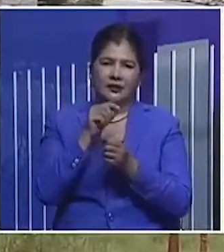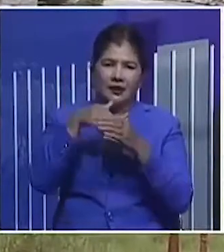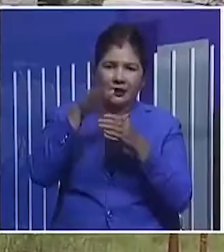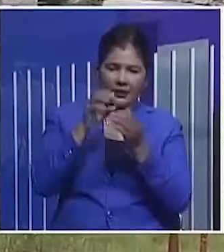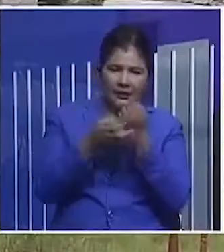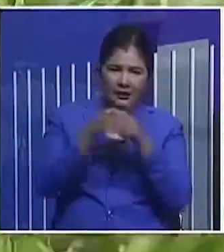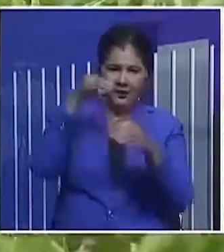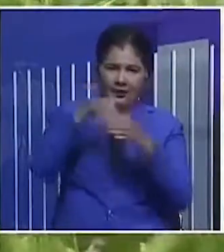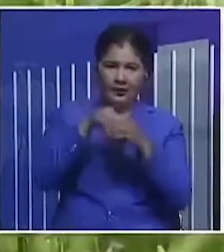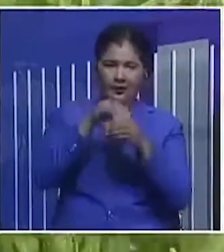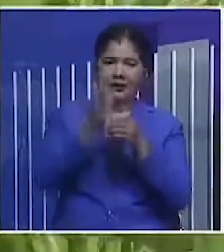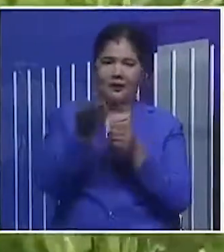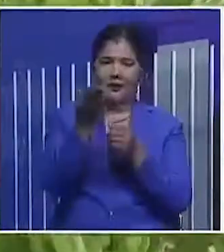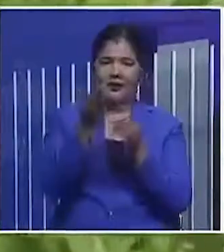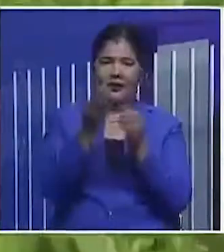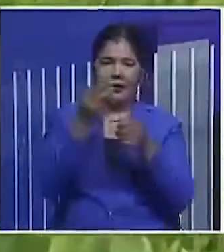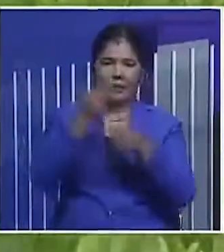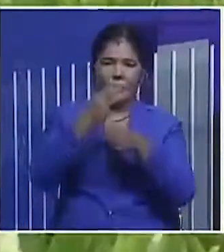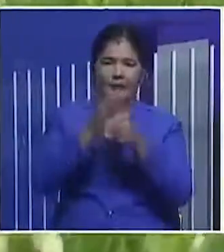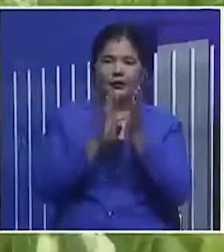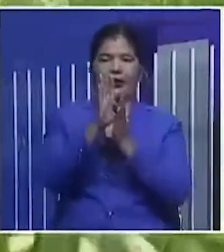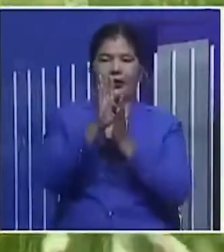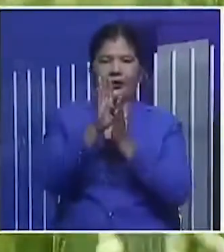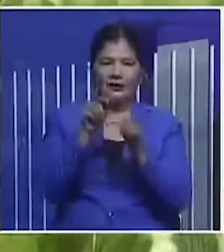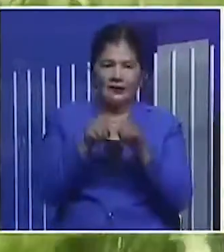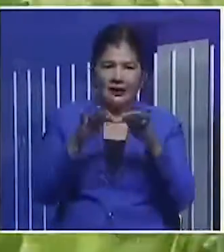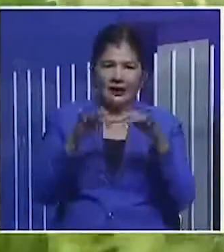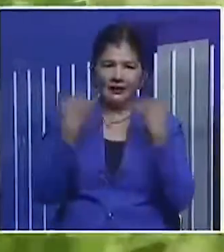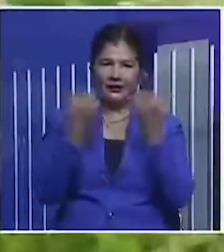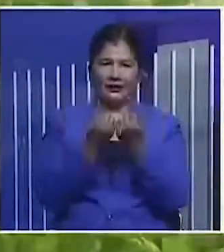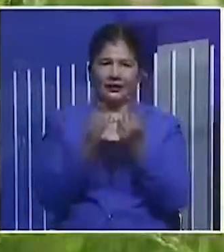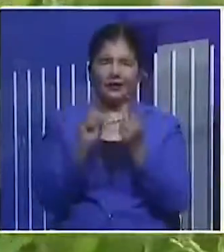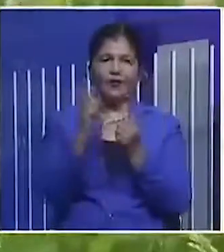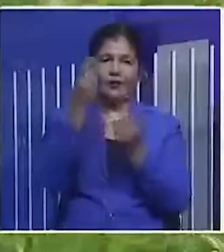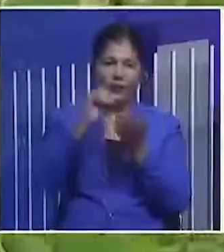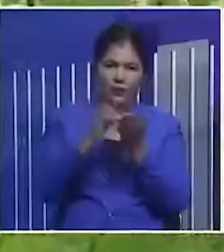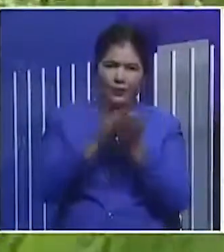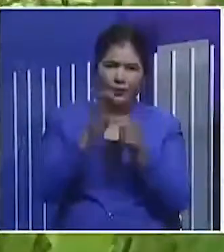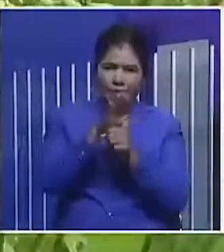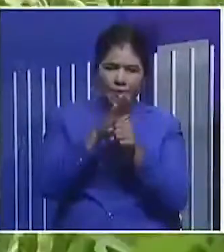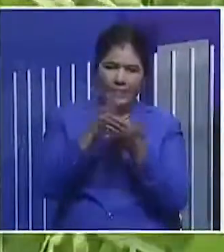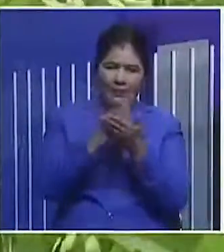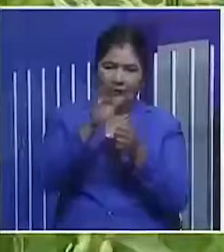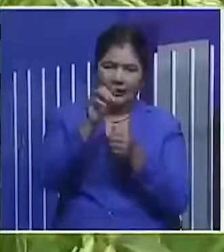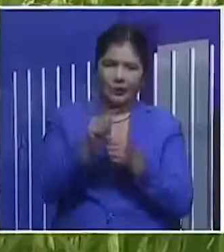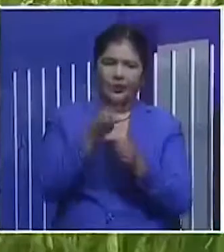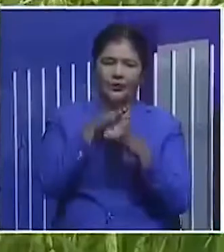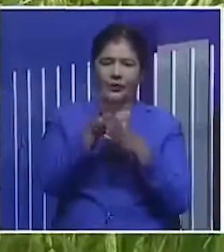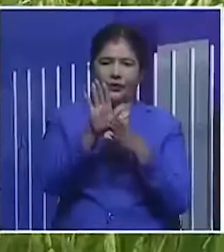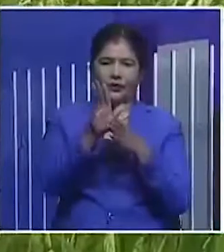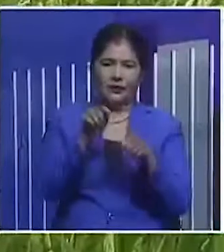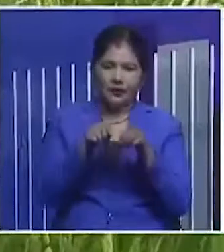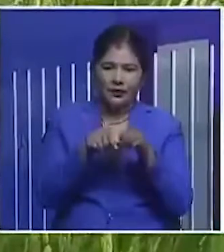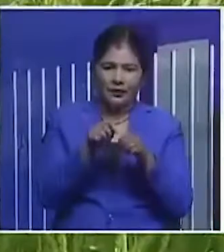माग बढेपछि यसको उत्पादन बढाउन र किसानलाई खेतीतर्फ आकर्षण गर्न पहिलो पटक बीमा कार्यक्रम ल्याइएको। जुम्लामा प्रति